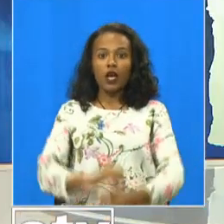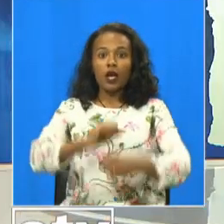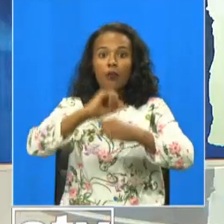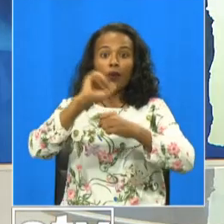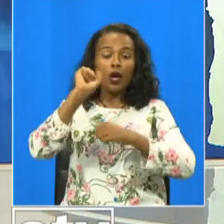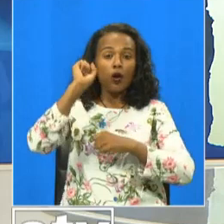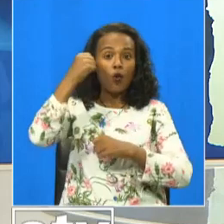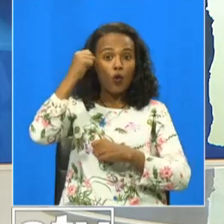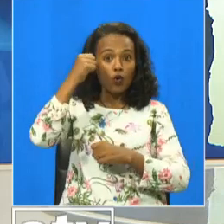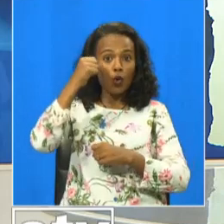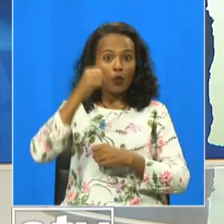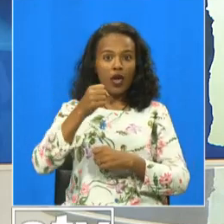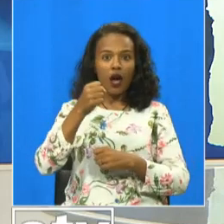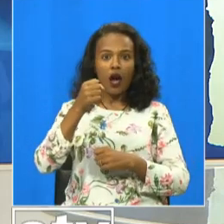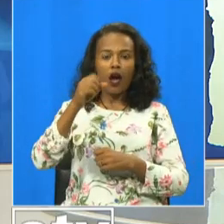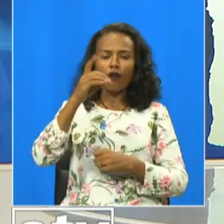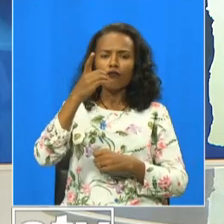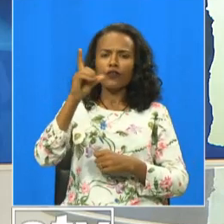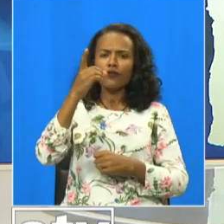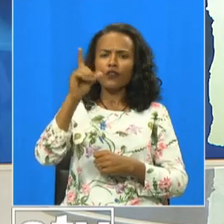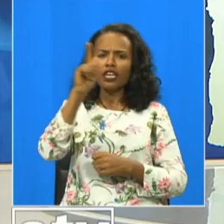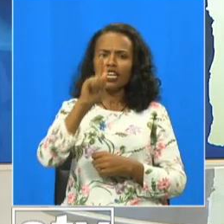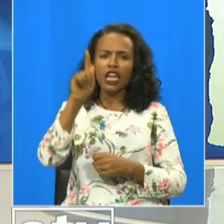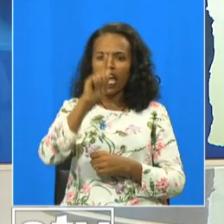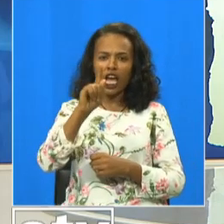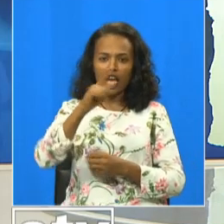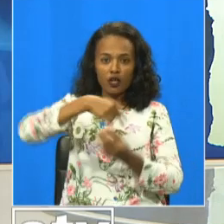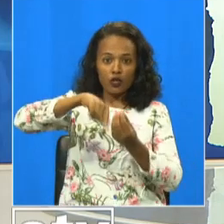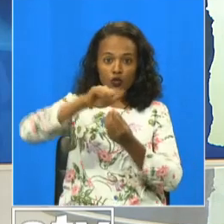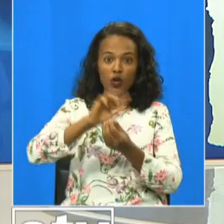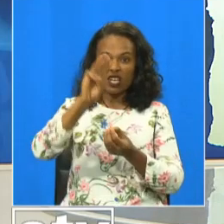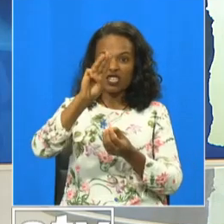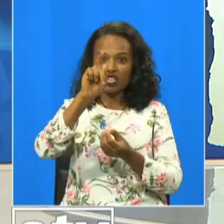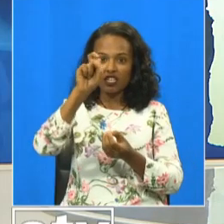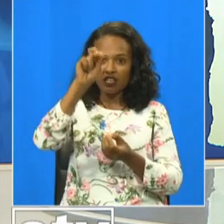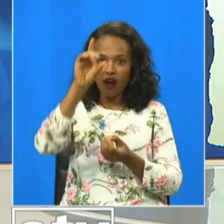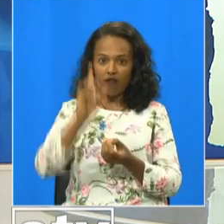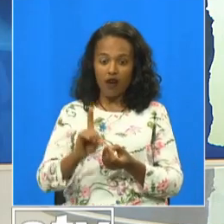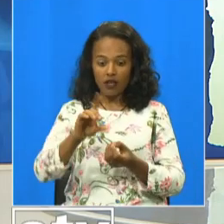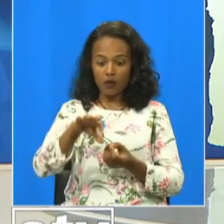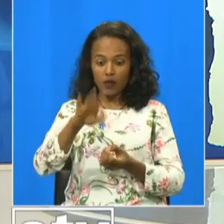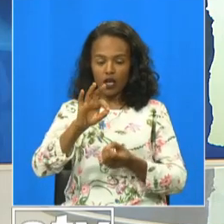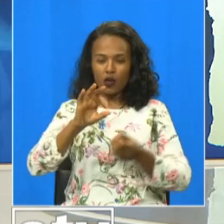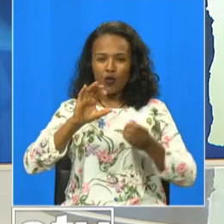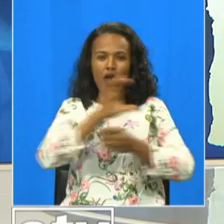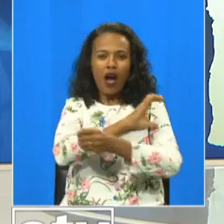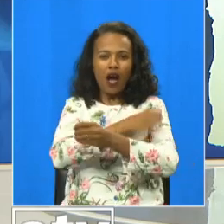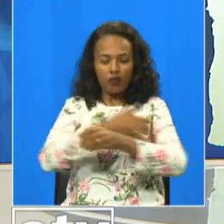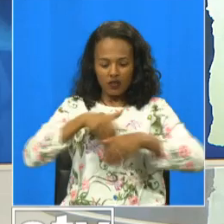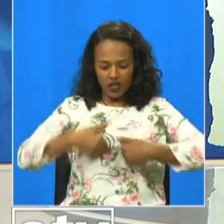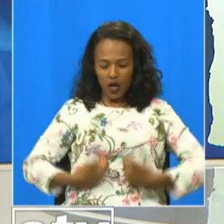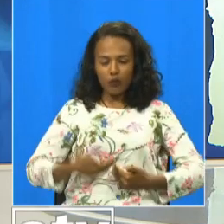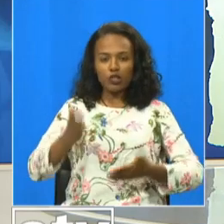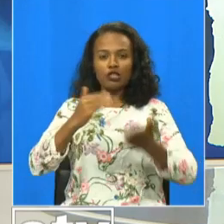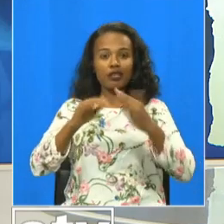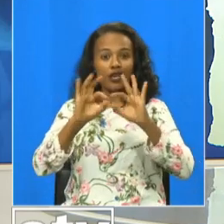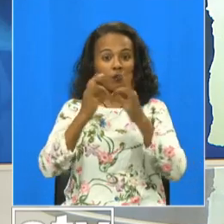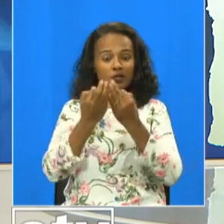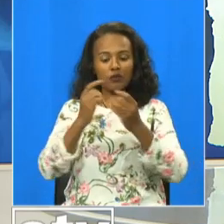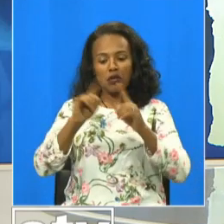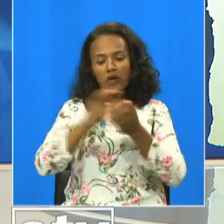በኦሮሚያ ክልል ፊንፊኔ ዙሪያ ልዩ ዞን በሰንዳፋ በኬ ከተማ አስተዳደር ለሚገኙ አቅመ ደካሞችና ችግረኛ ቤተሰቦች የተለያዩ